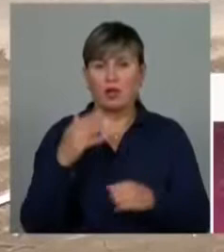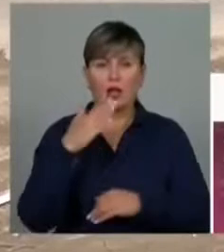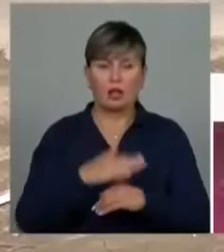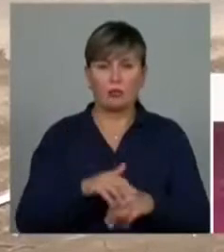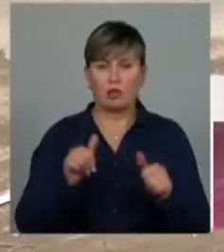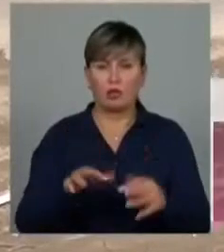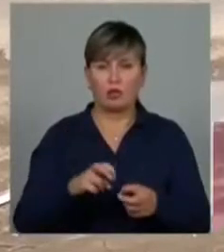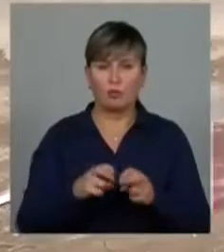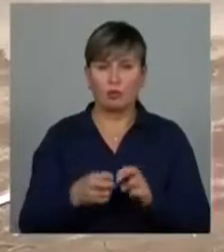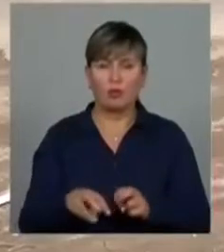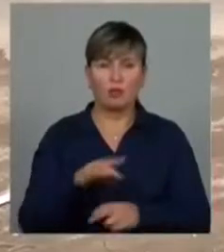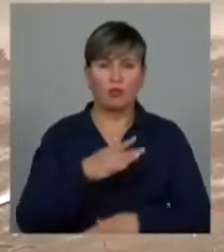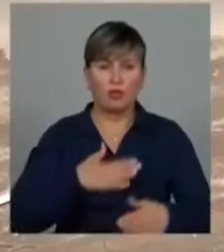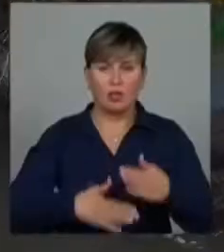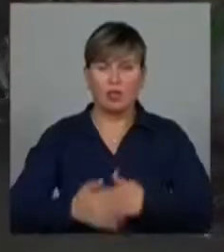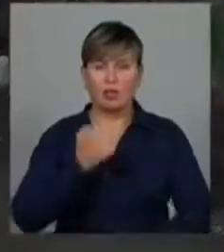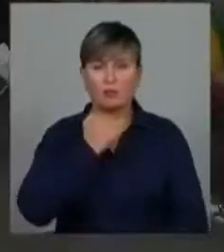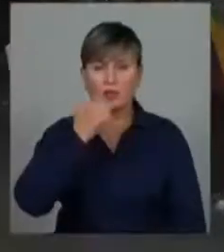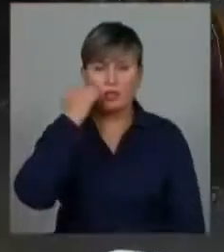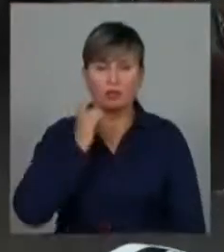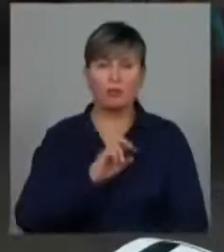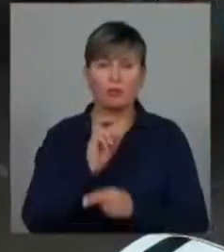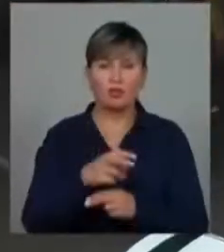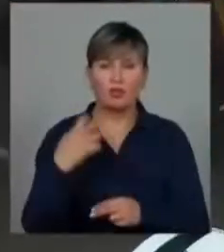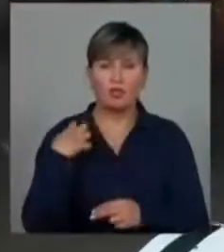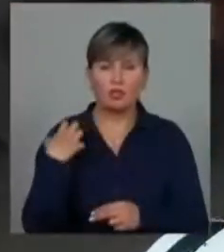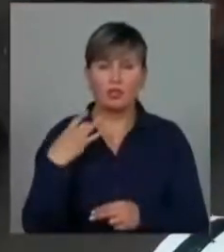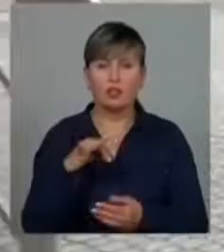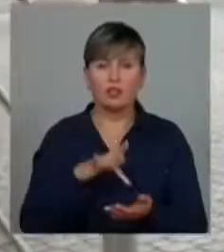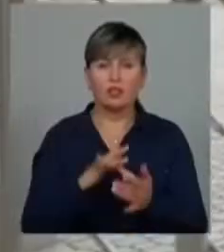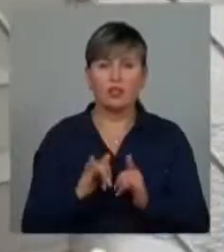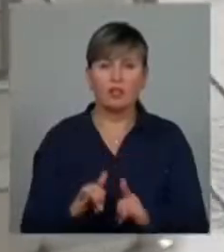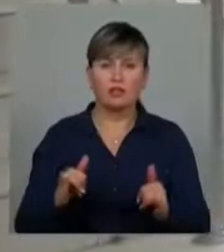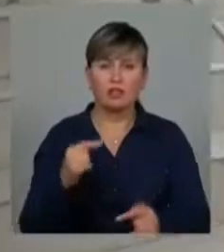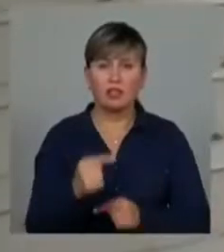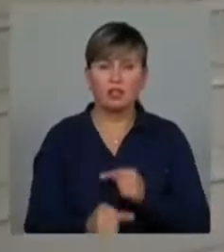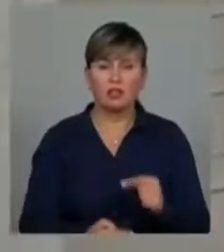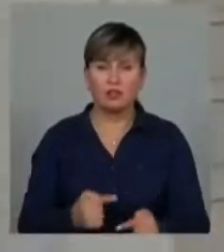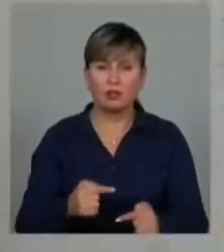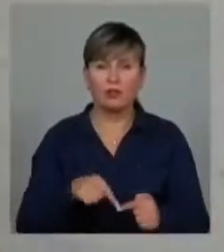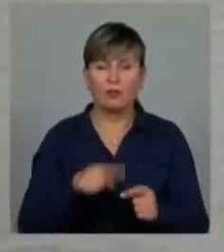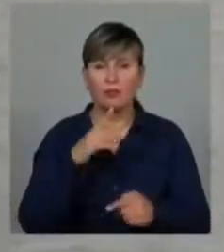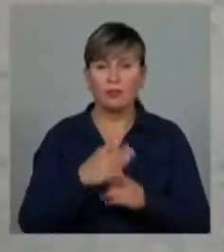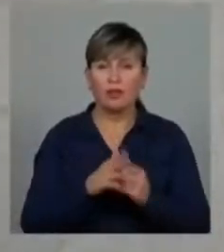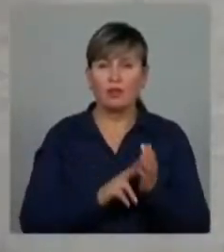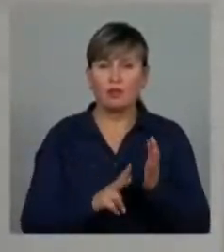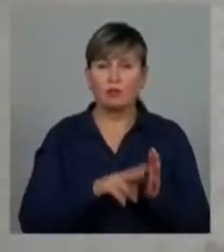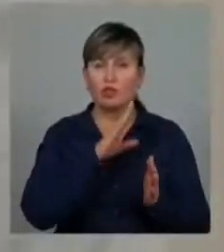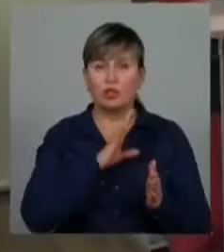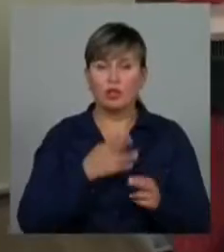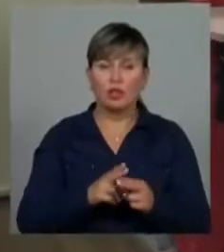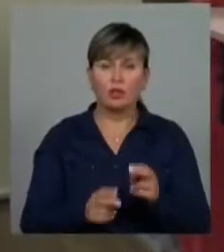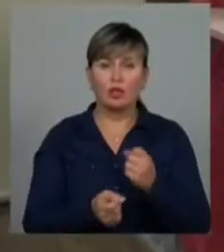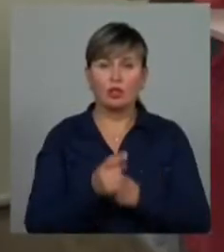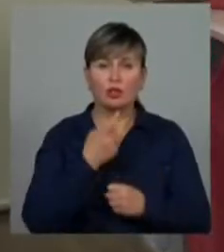эту проблему. Мы рады. Спасибо. Посетил градоначальники Центр развития традиционного ремесла. Там порядка 80 женщин, которые